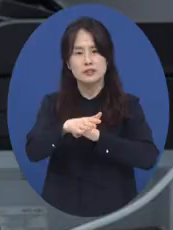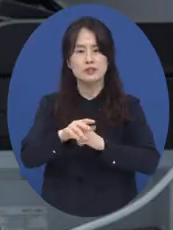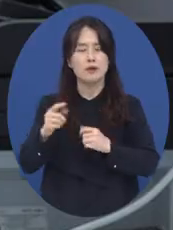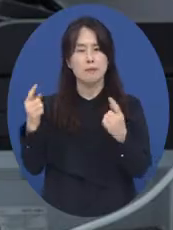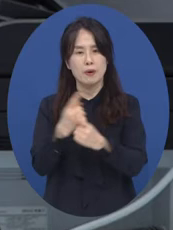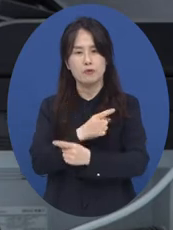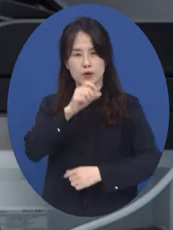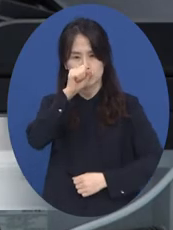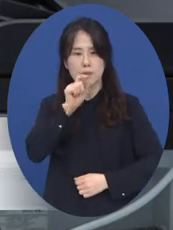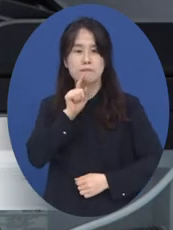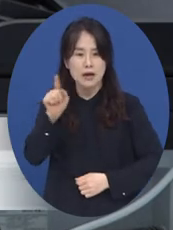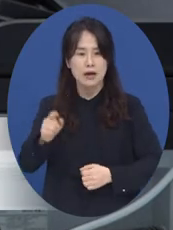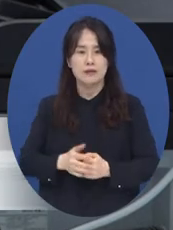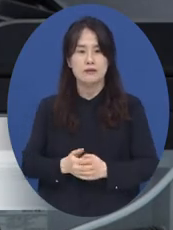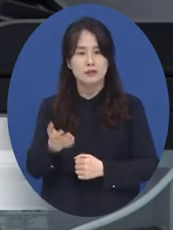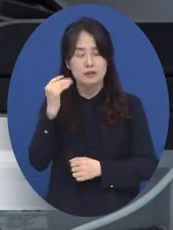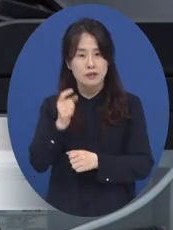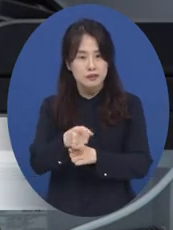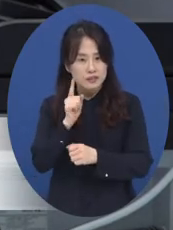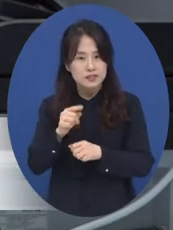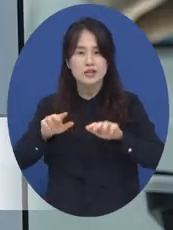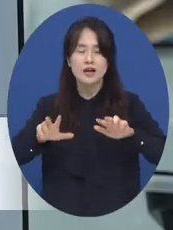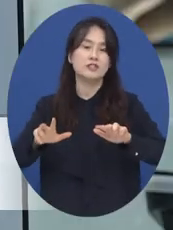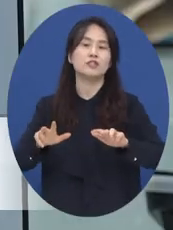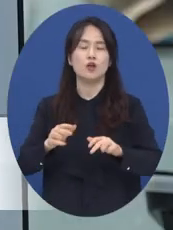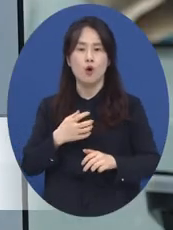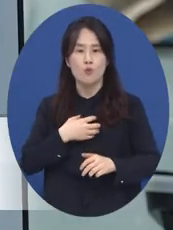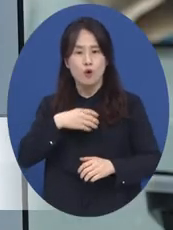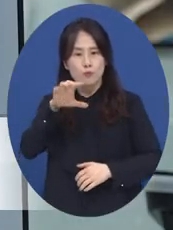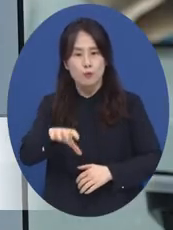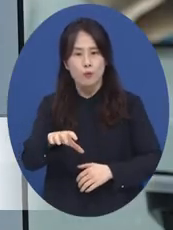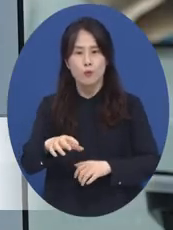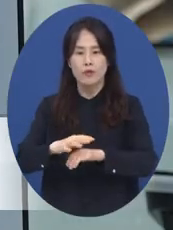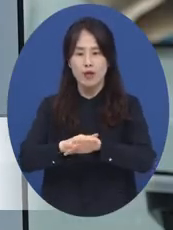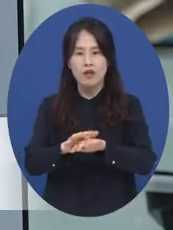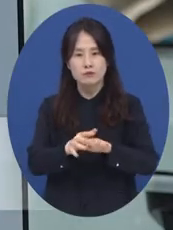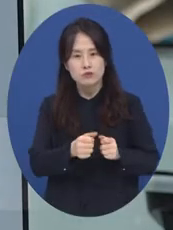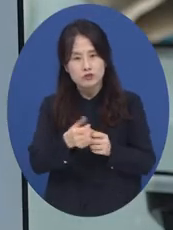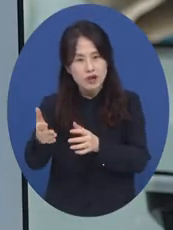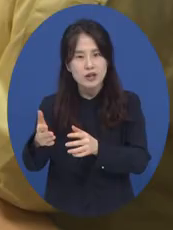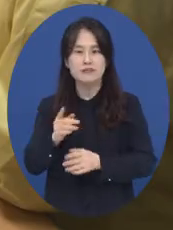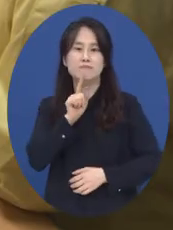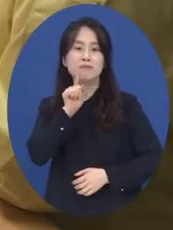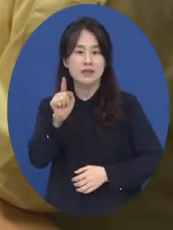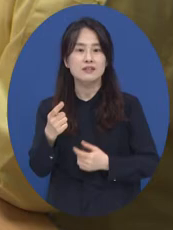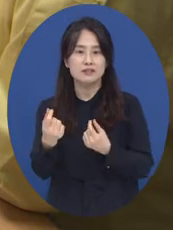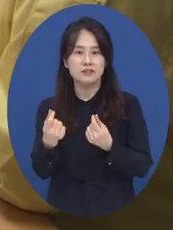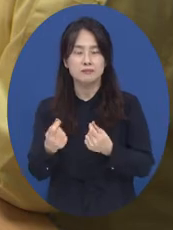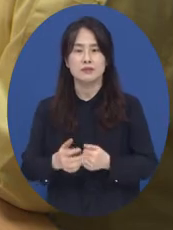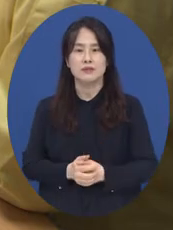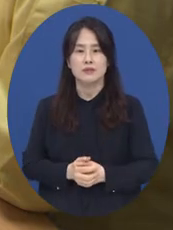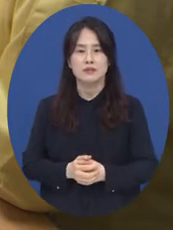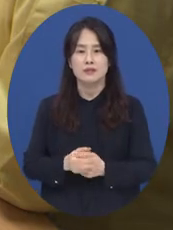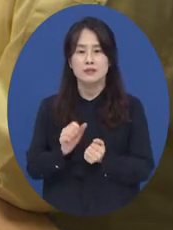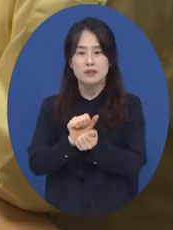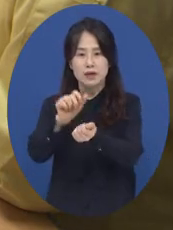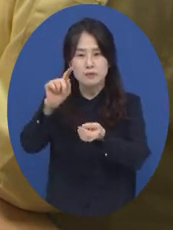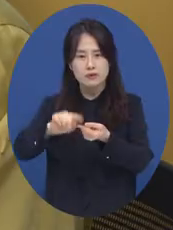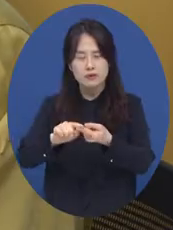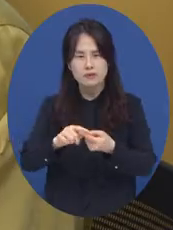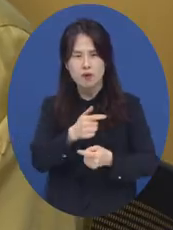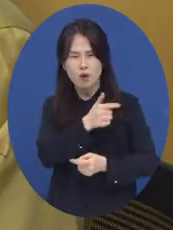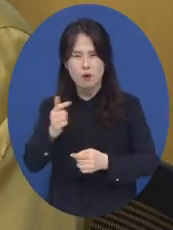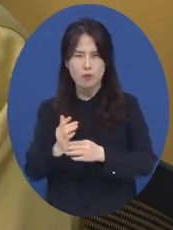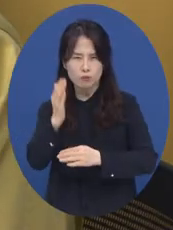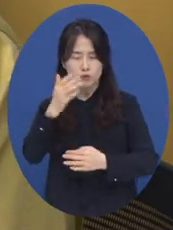강조했습니다. 이전엔 낚시를 했다면 이젠 위험성이 있는 곳에 투망을 해야 한다고 덧붙였습니다. 이 시사는 감염에 대한 과도한 불안감